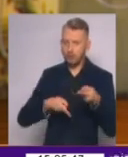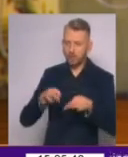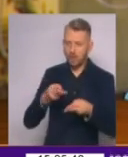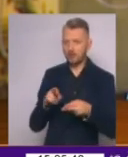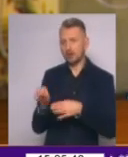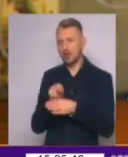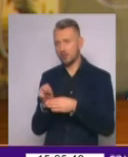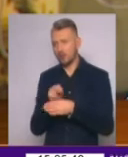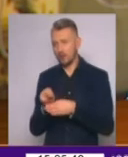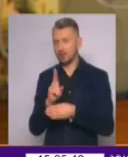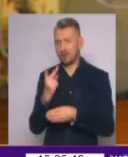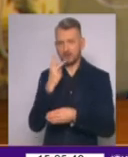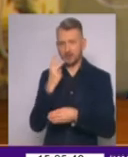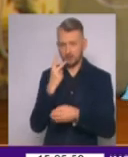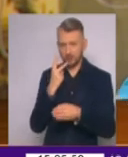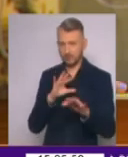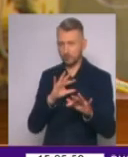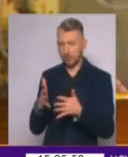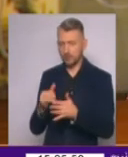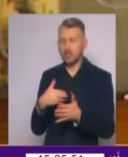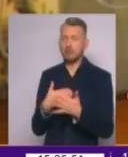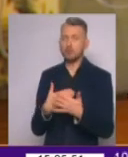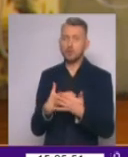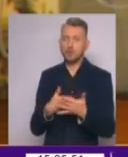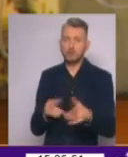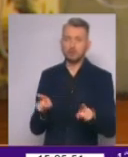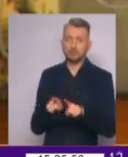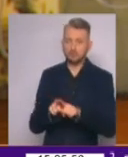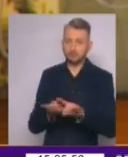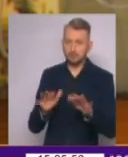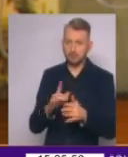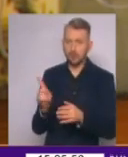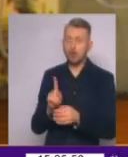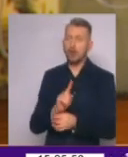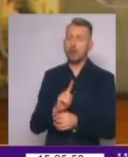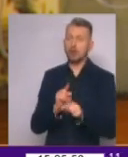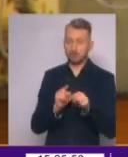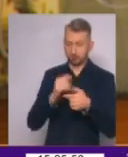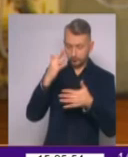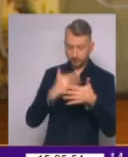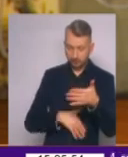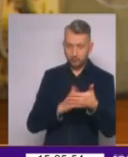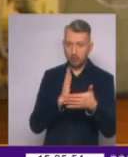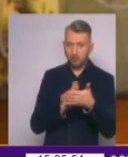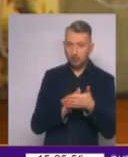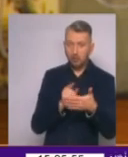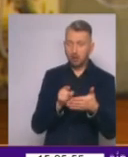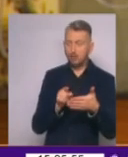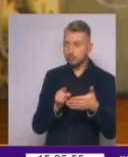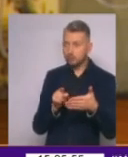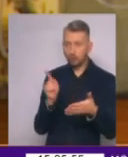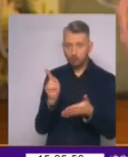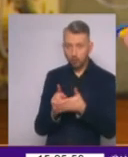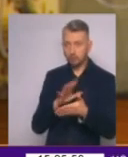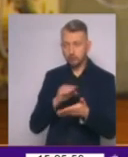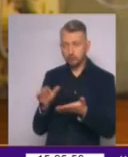лікування, ну, як зазвичай це відбувається, і, припустімо, так складається, що щось із цього списку пацієнт побачить на сайті, що